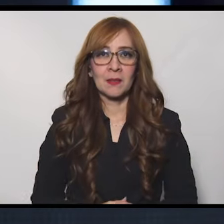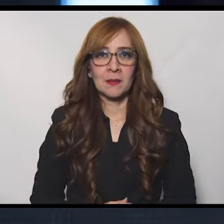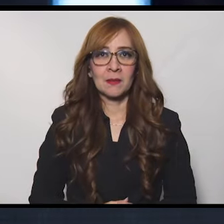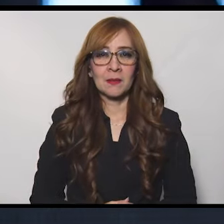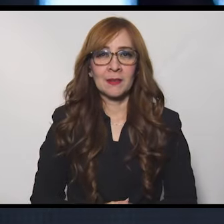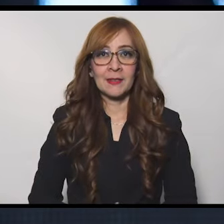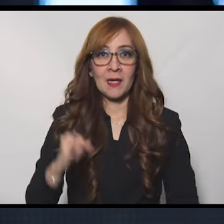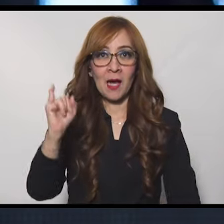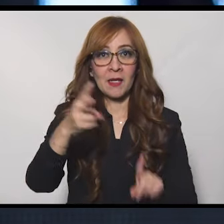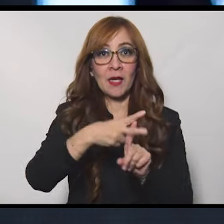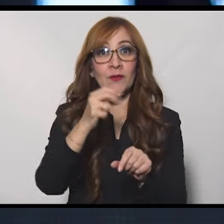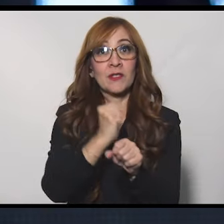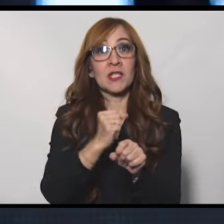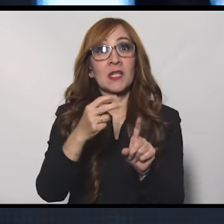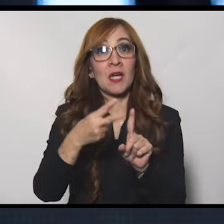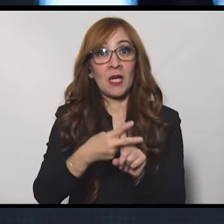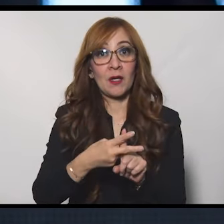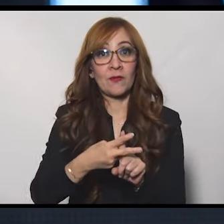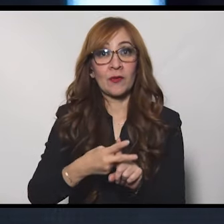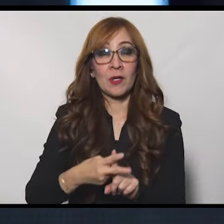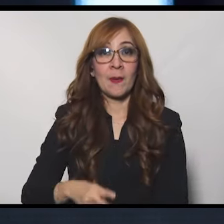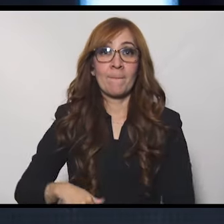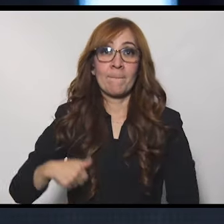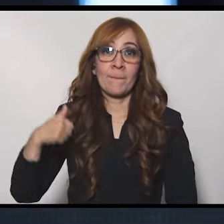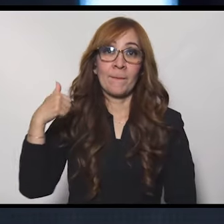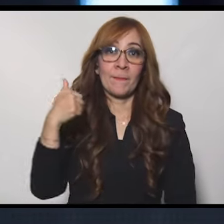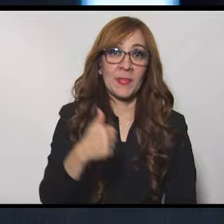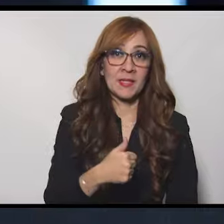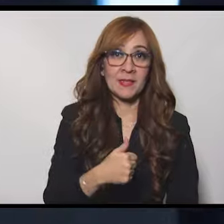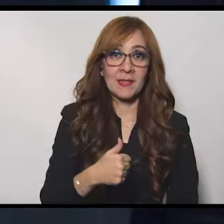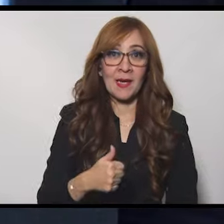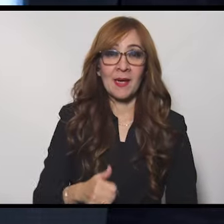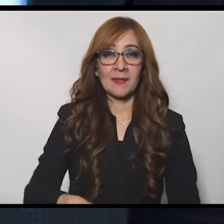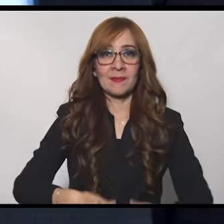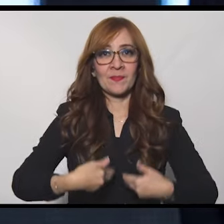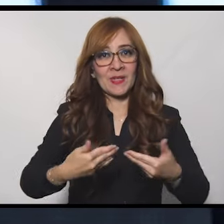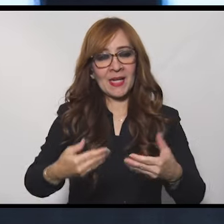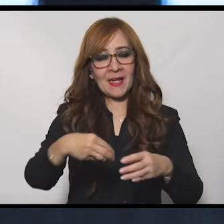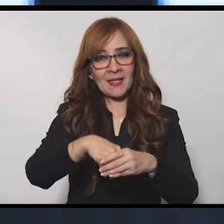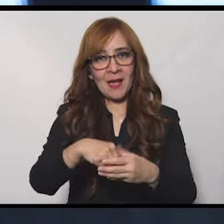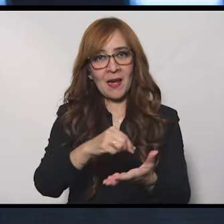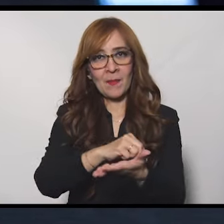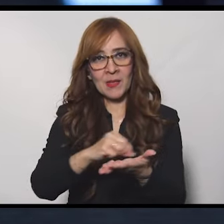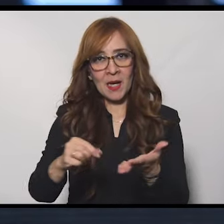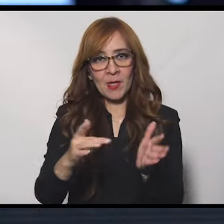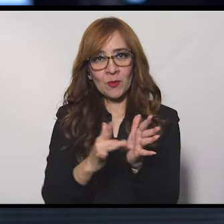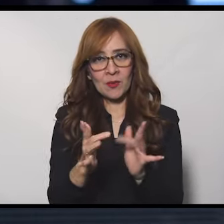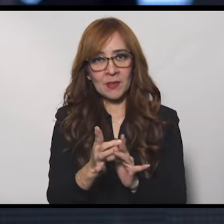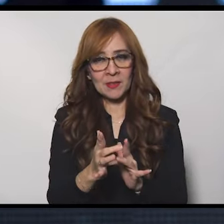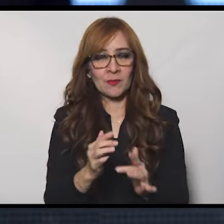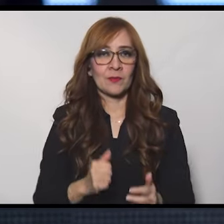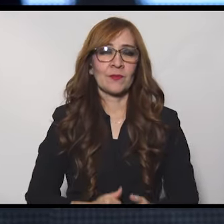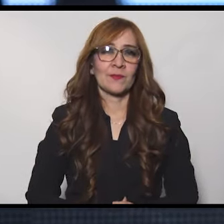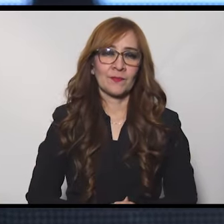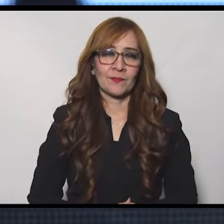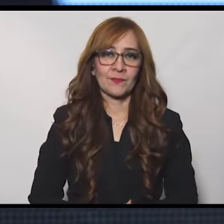di IFGF will flourish in Jesus name.